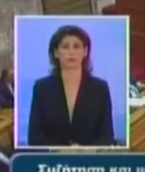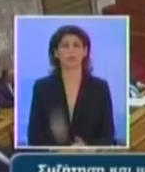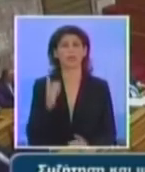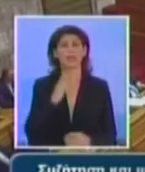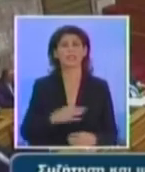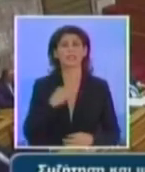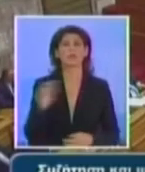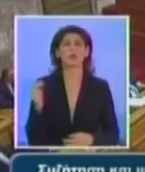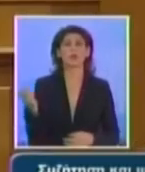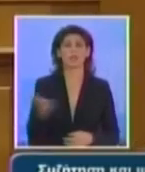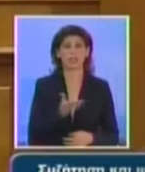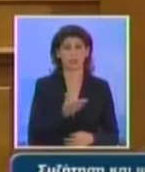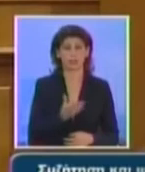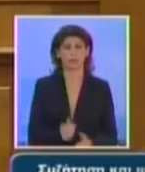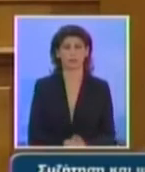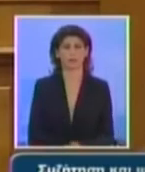Κυρίες και κύριοι βουλευτές,